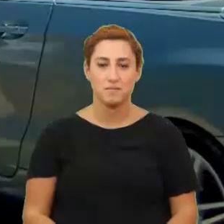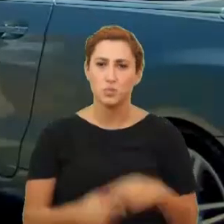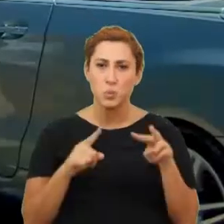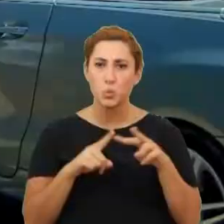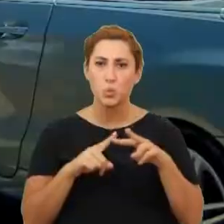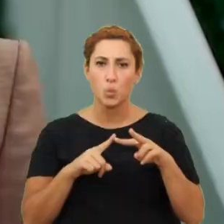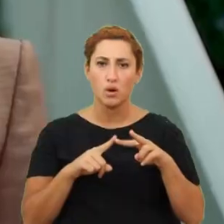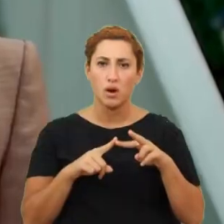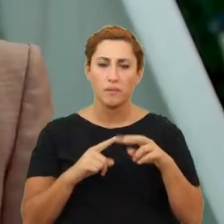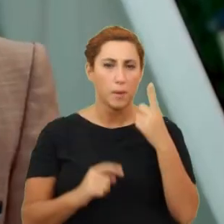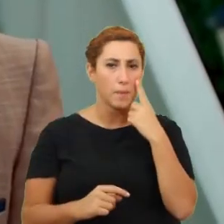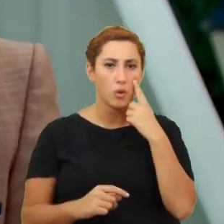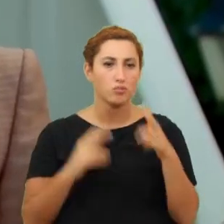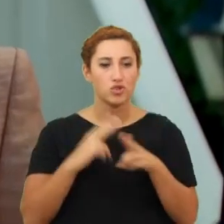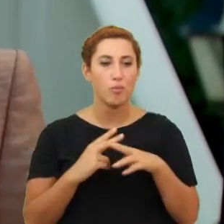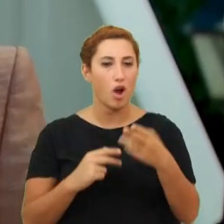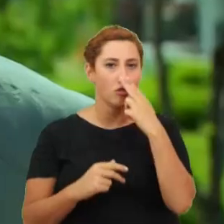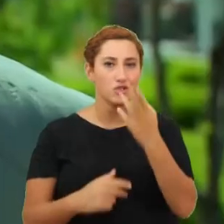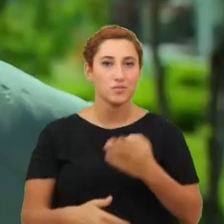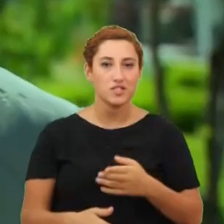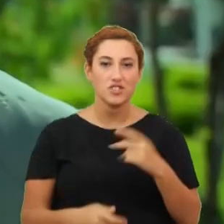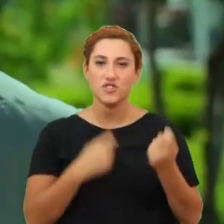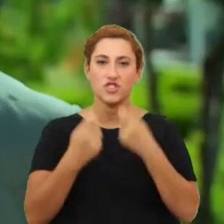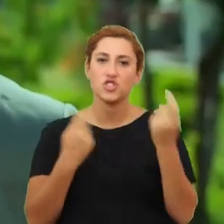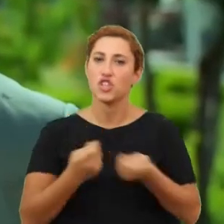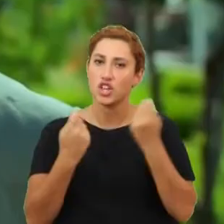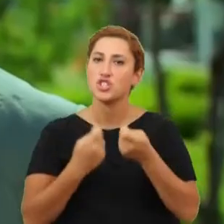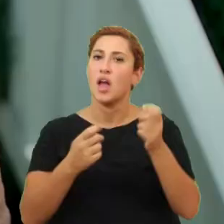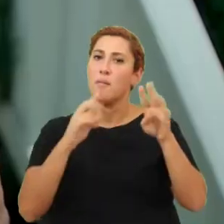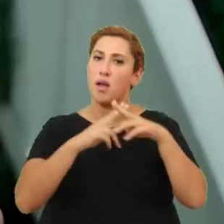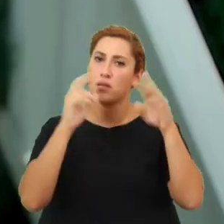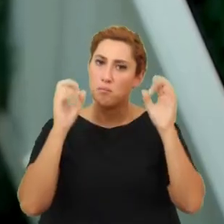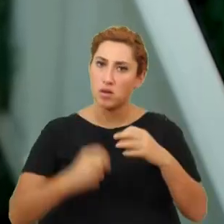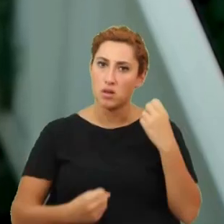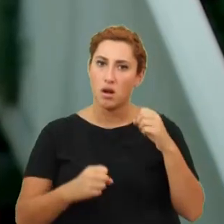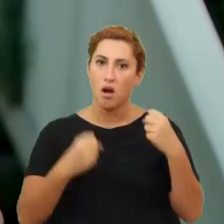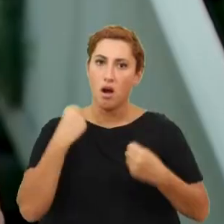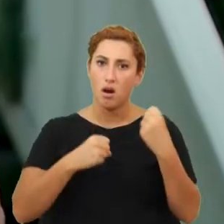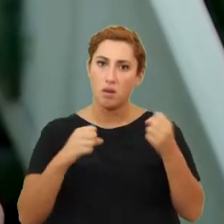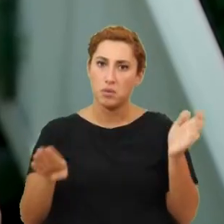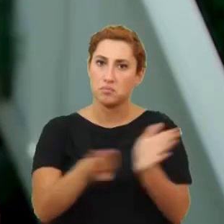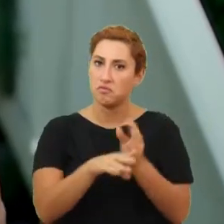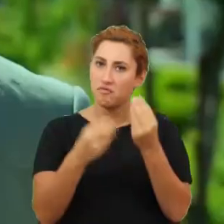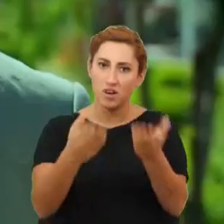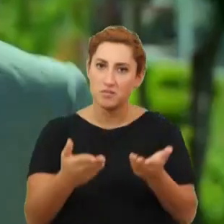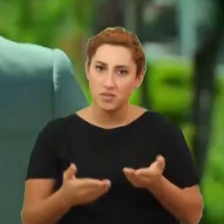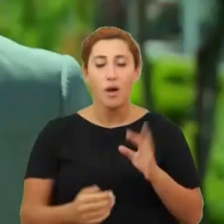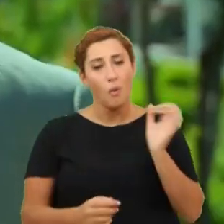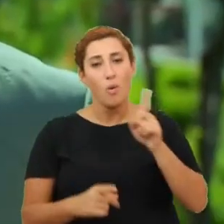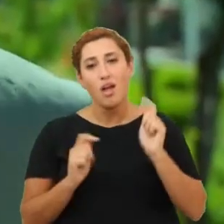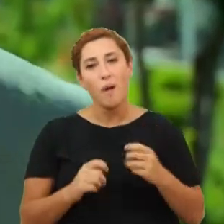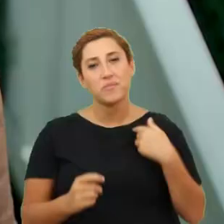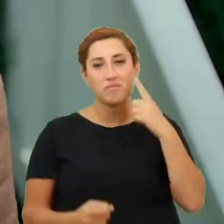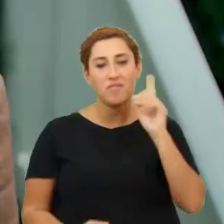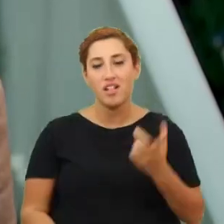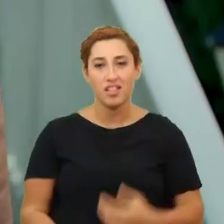Nurhan. Bakıyorum çabuk ısınmışsın. Şirkette çalışır çalışmaz altına yavruyu çekmişsin. Öyle yaptım